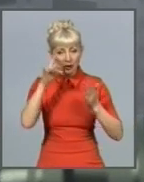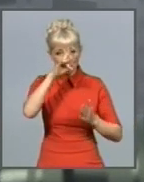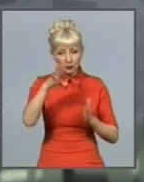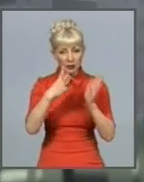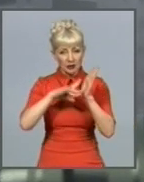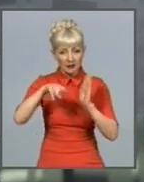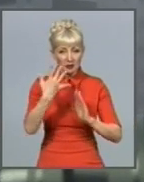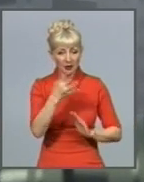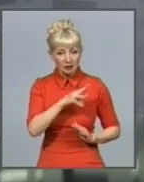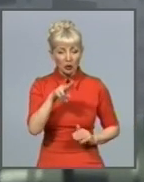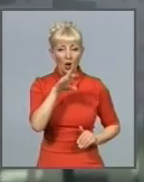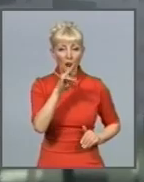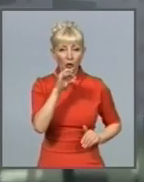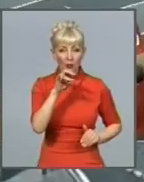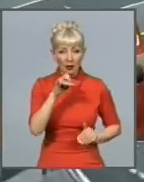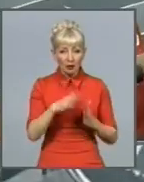больше 13.